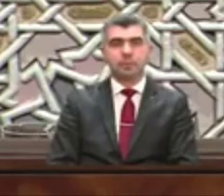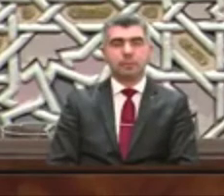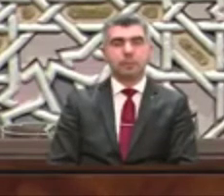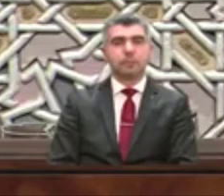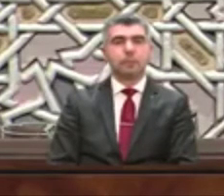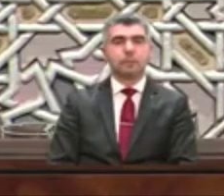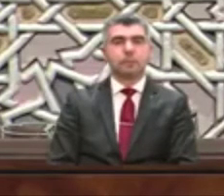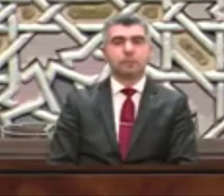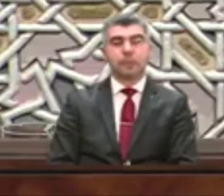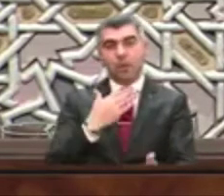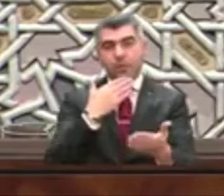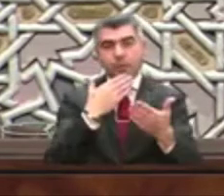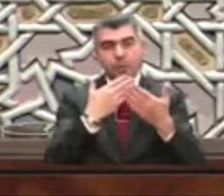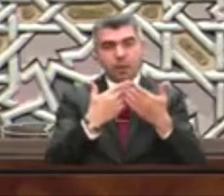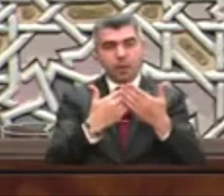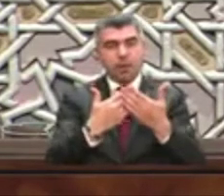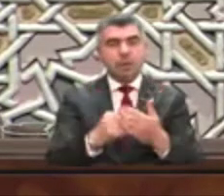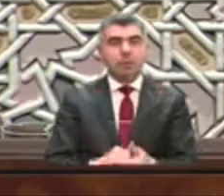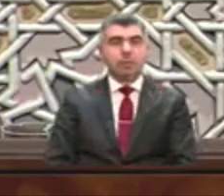شكرا